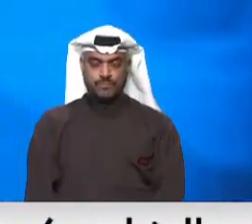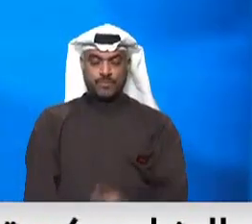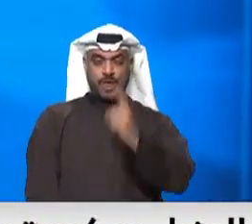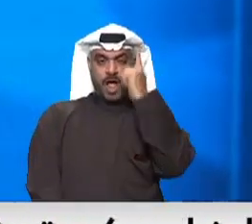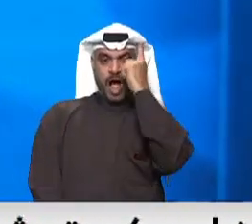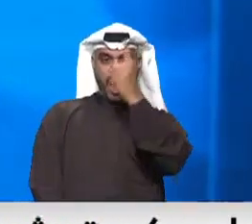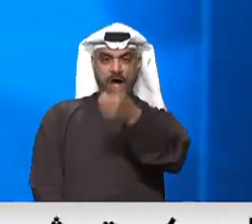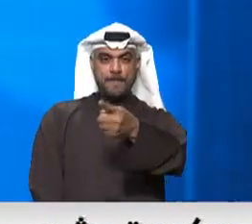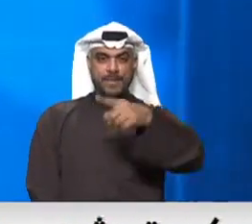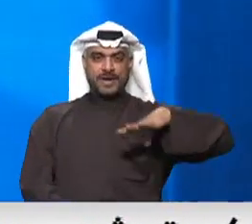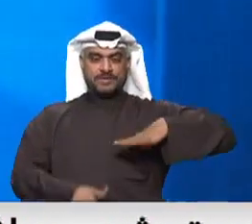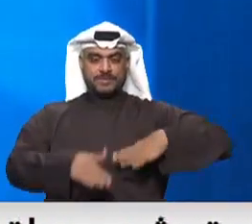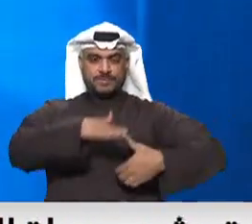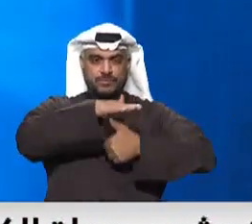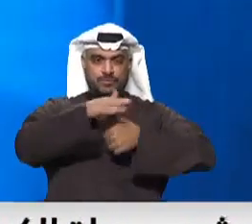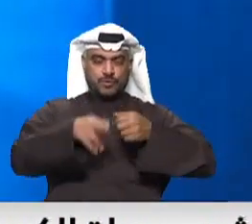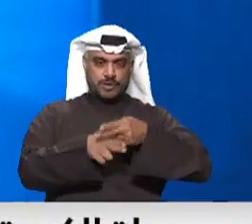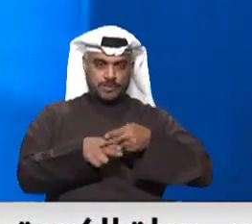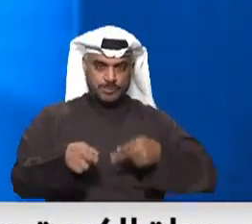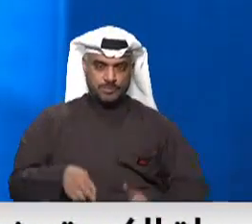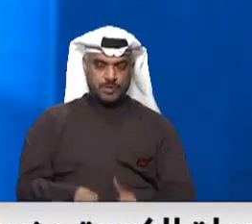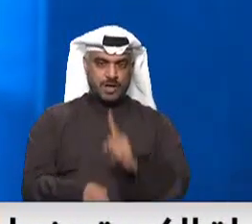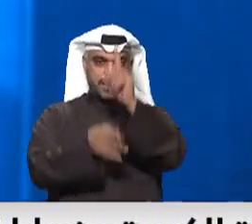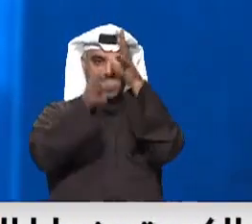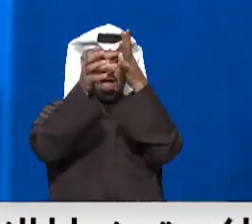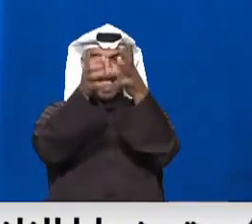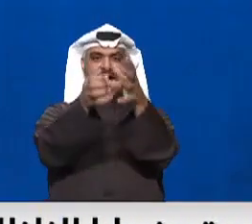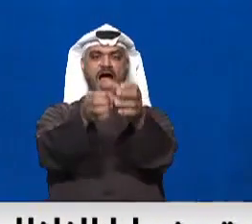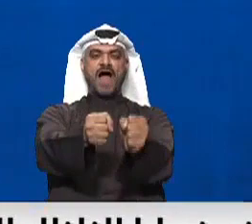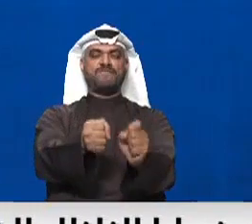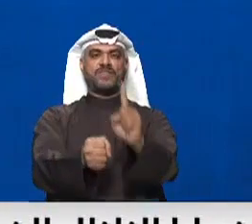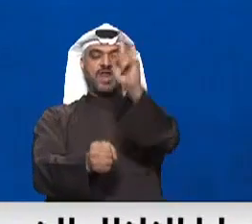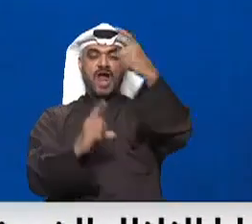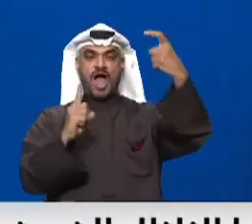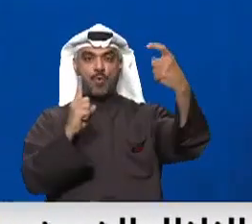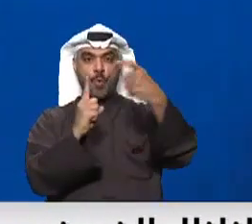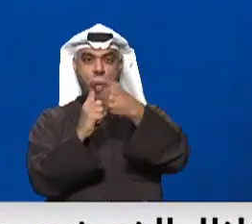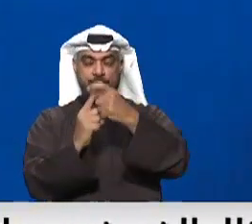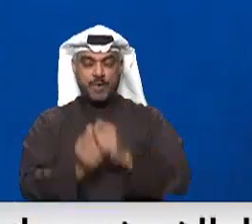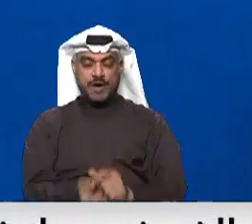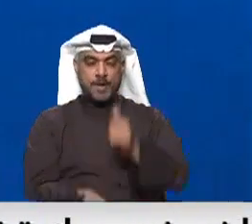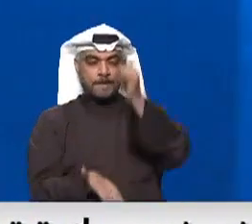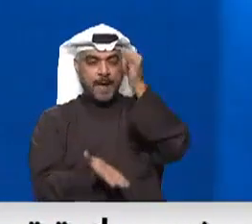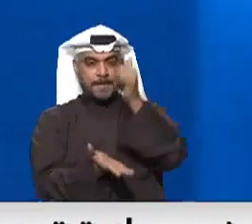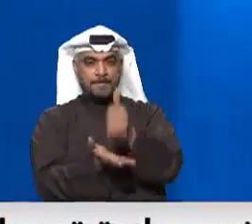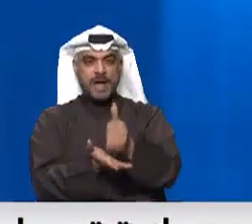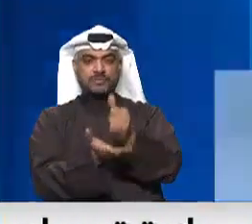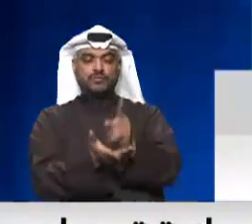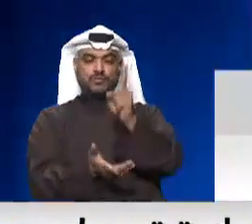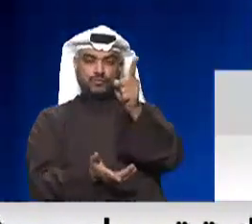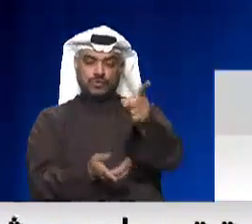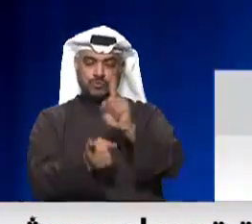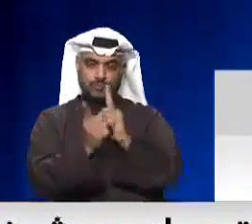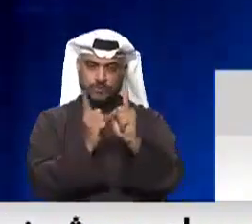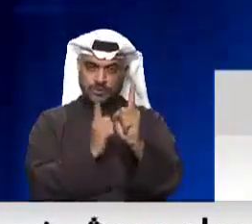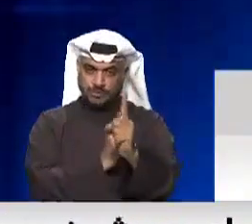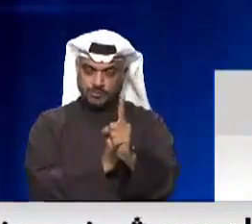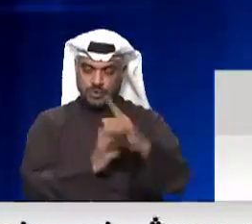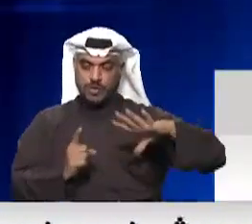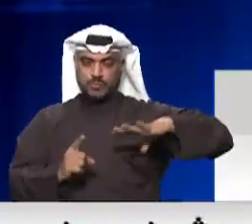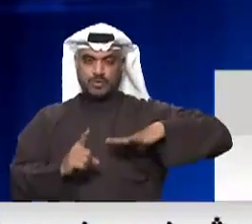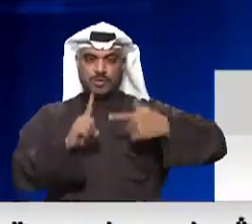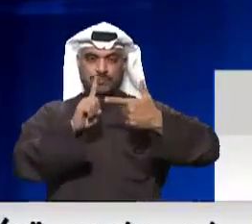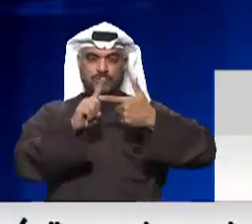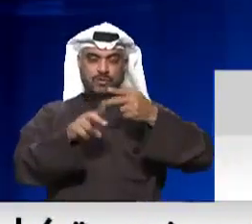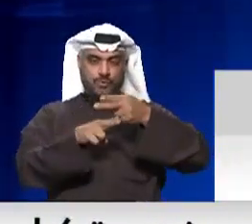بتوجيهات سامية من حضرة صاحب السمو أمير البلاد الشيخ نواف الأحمد الجابر الصباح، وبتكليف من سمو ولي